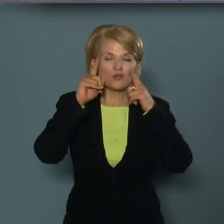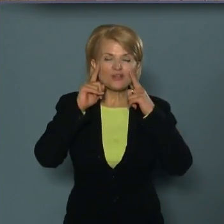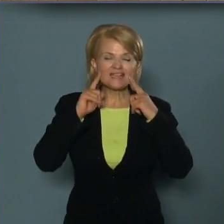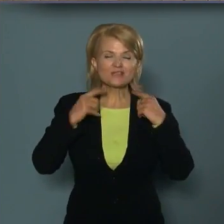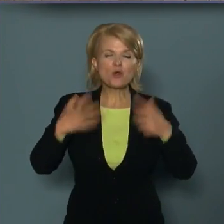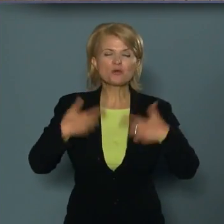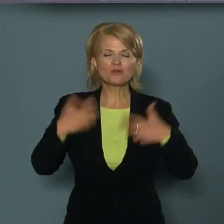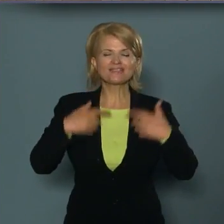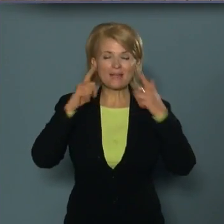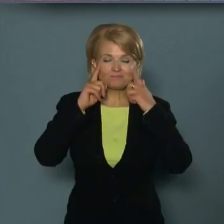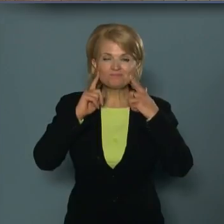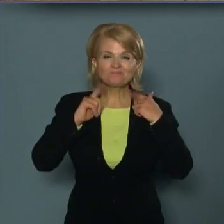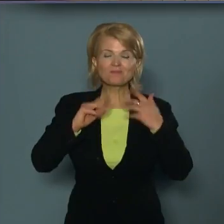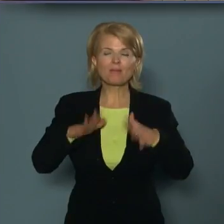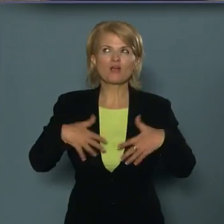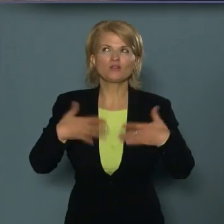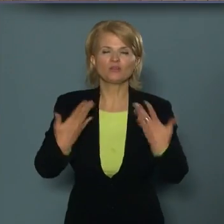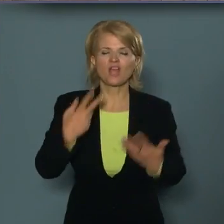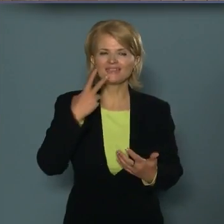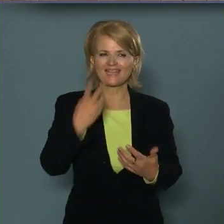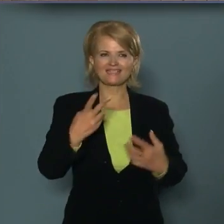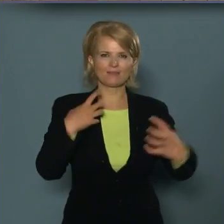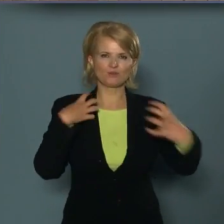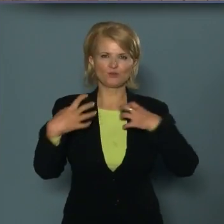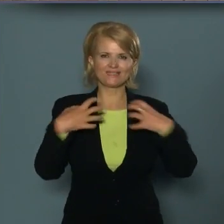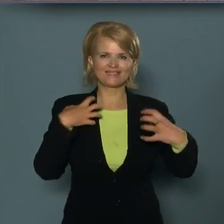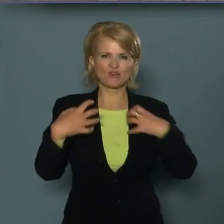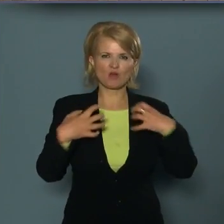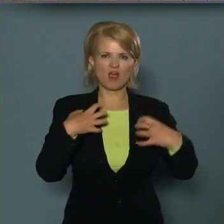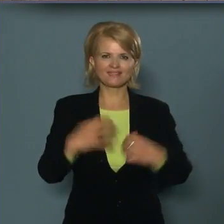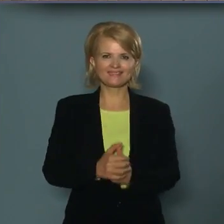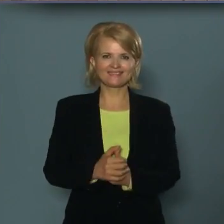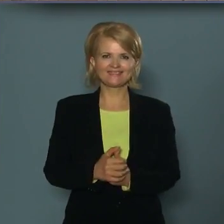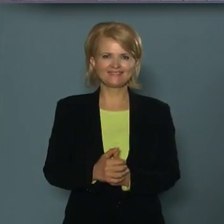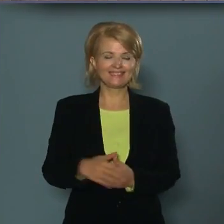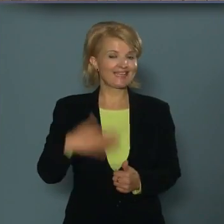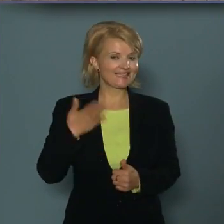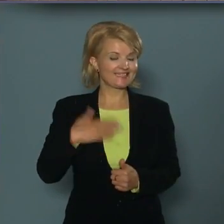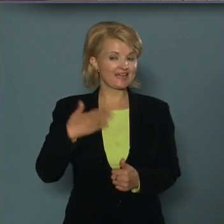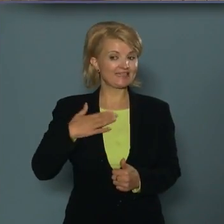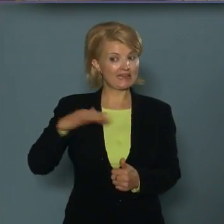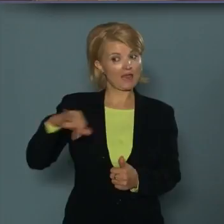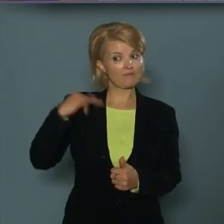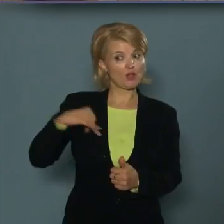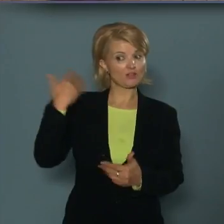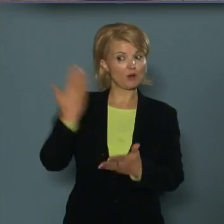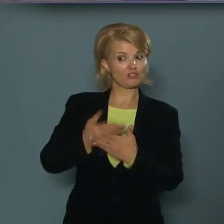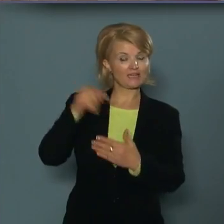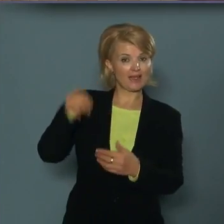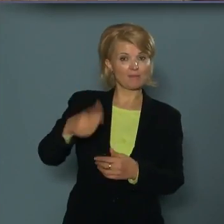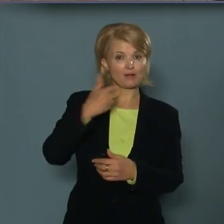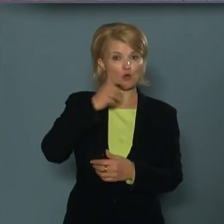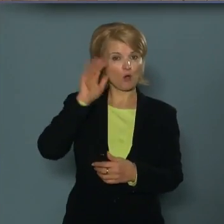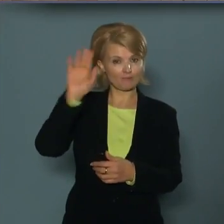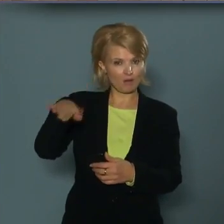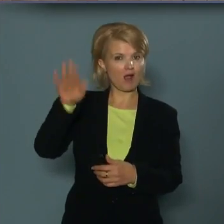szemmel, örömömbe meghatottan néztem végig a produkciókat, mert hát szeretnék én ilyen fiatalos lenni ebben